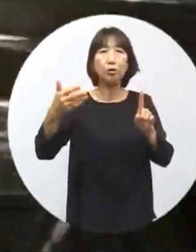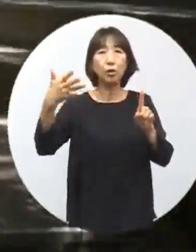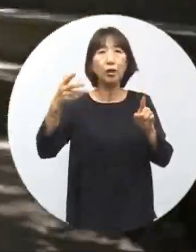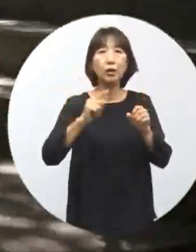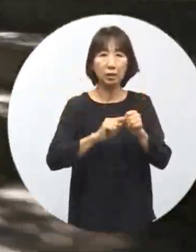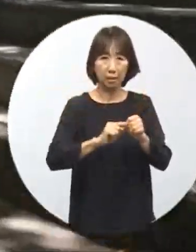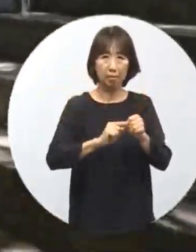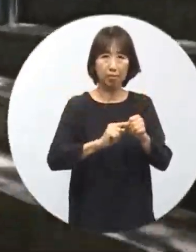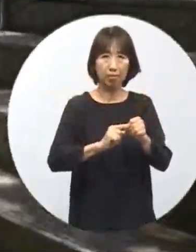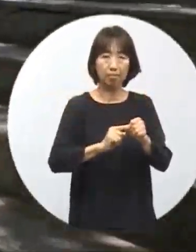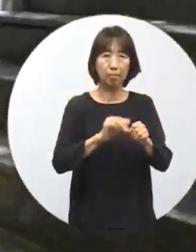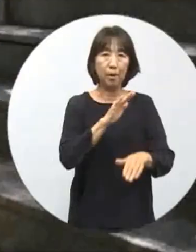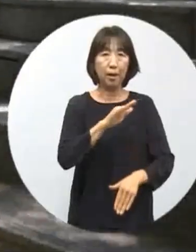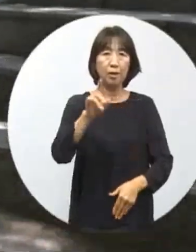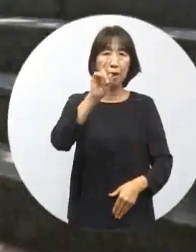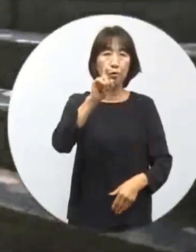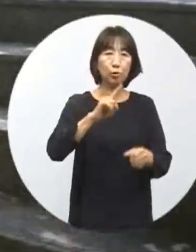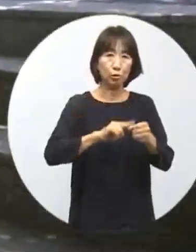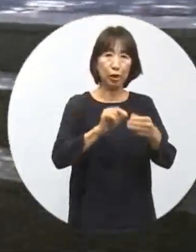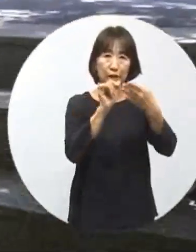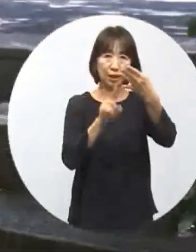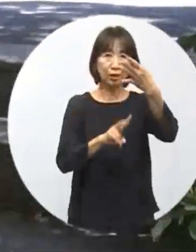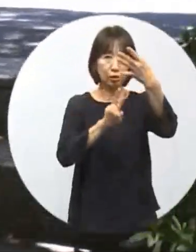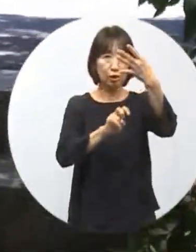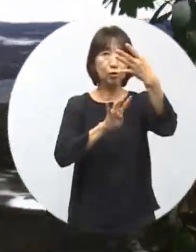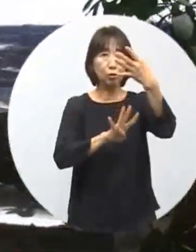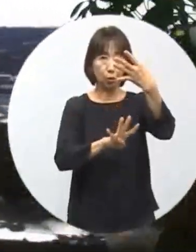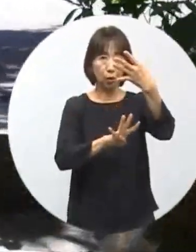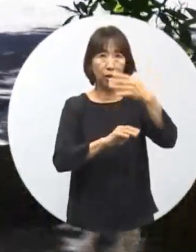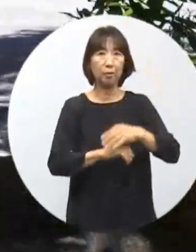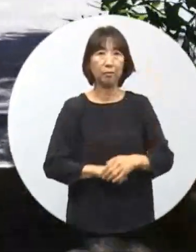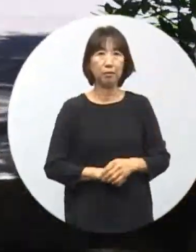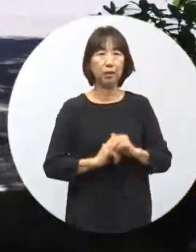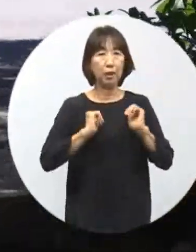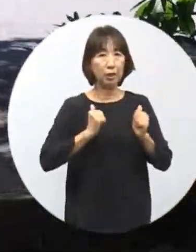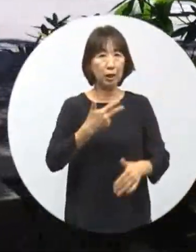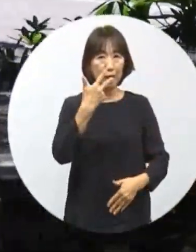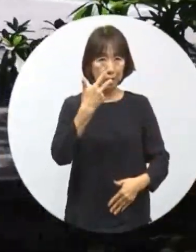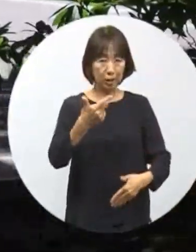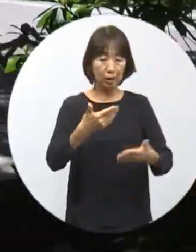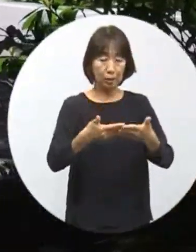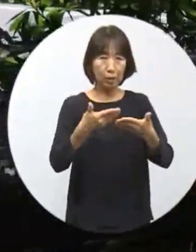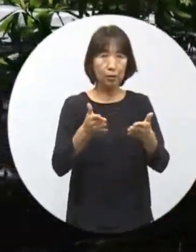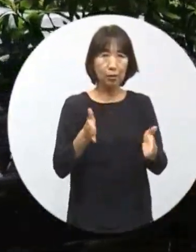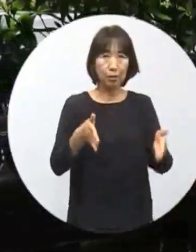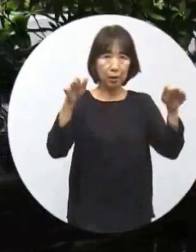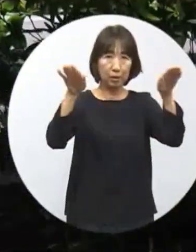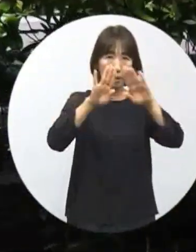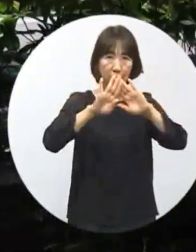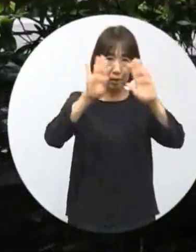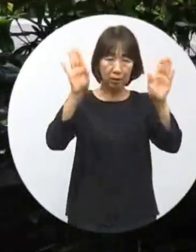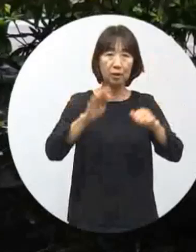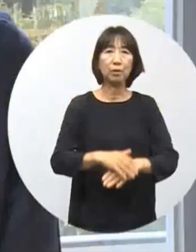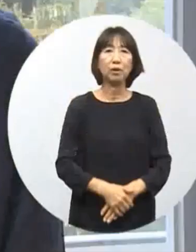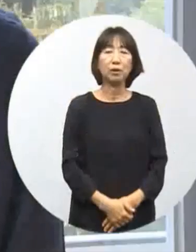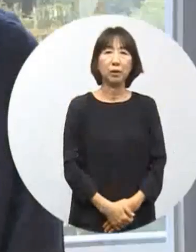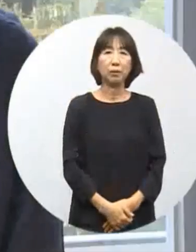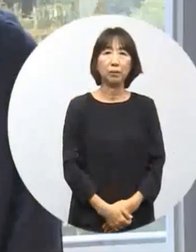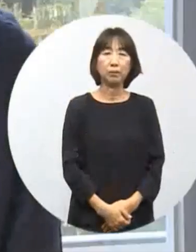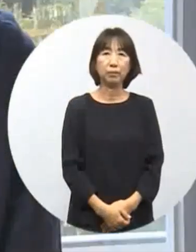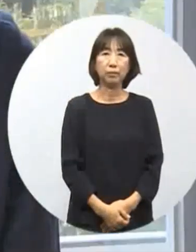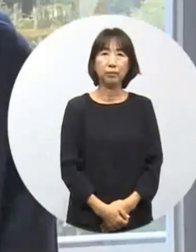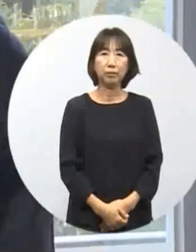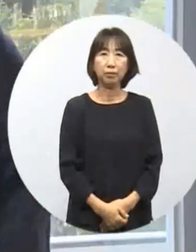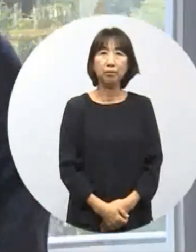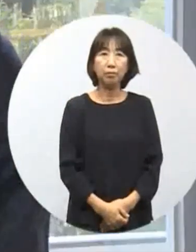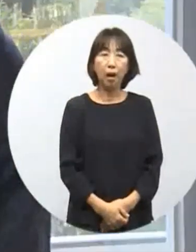1998年、平成10年4月24日茅ヶ崎市美術館が開館しました。 以